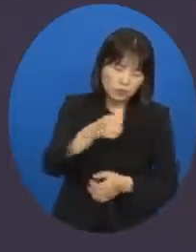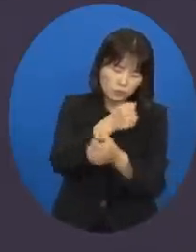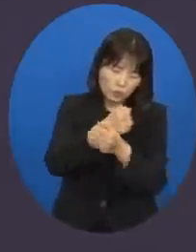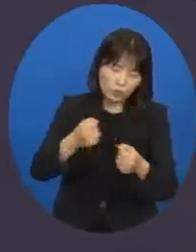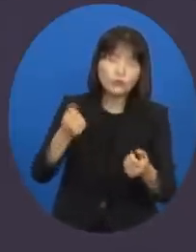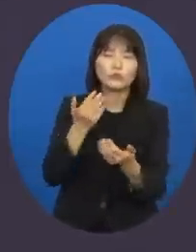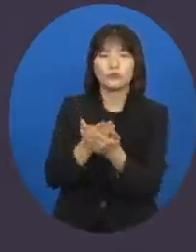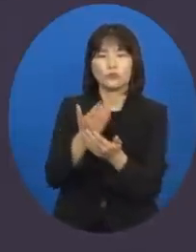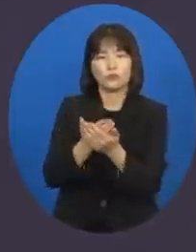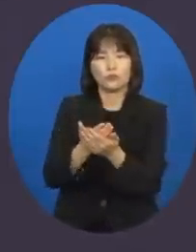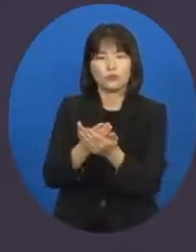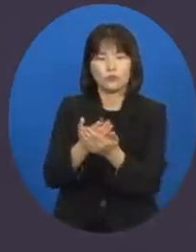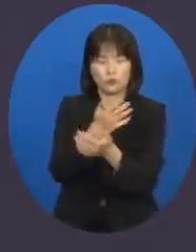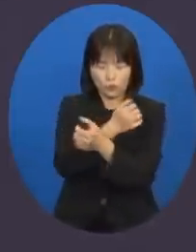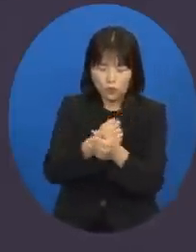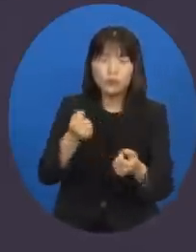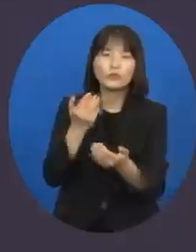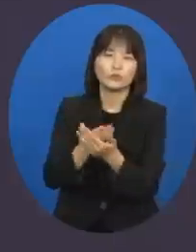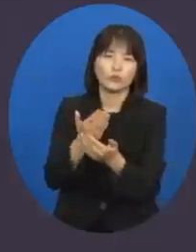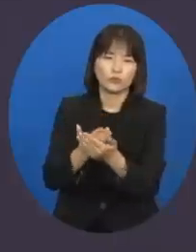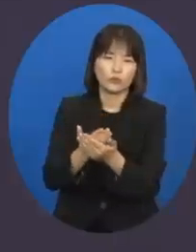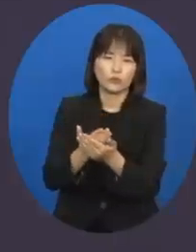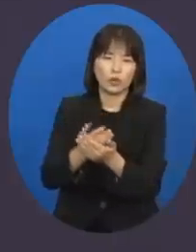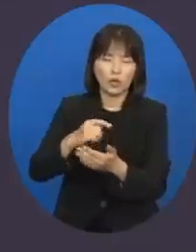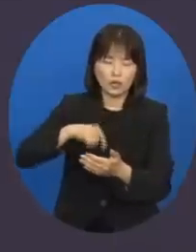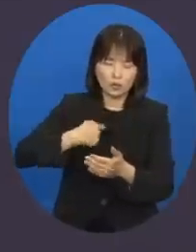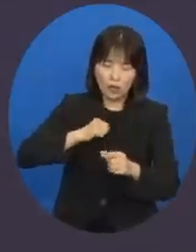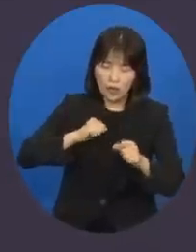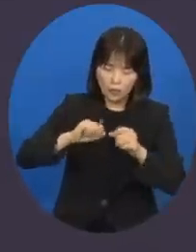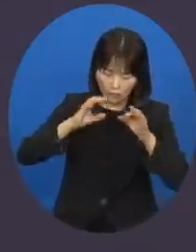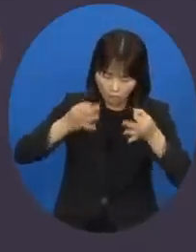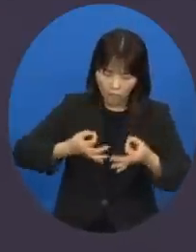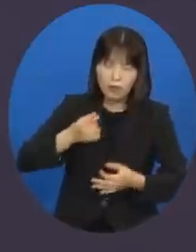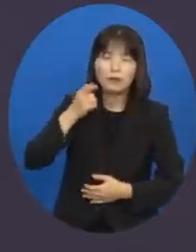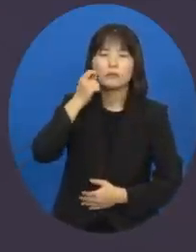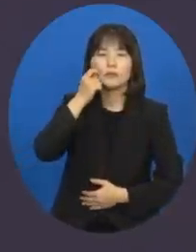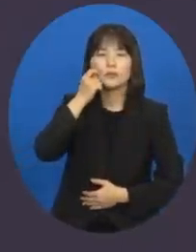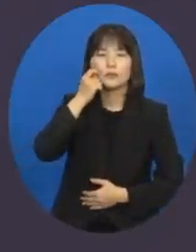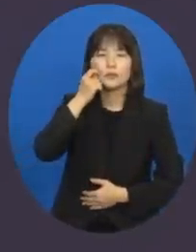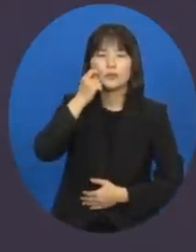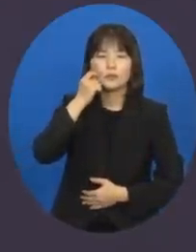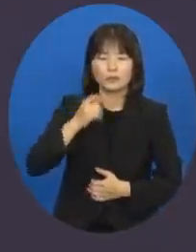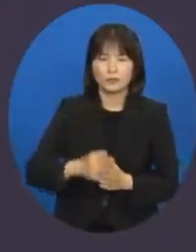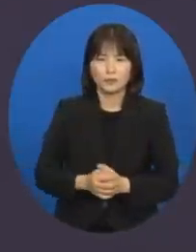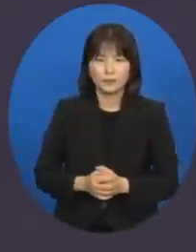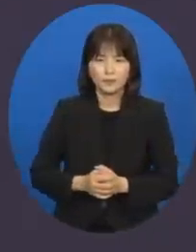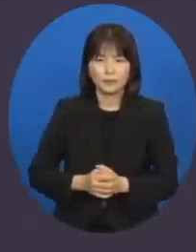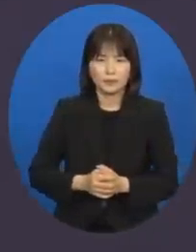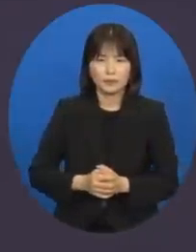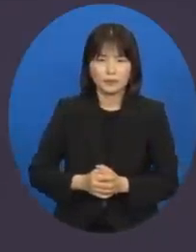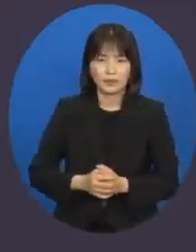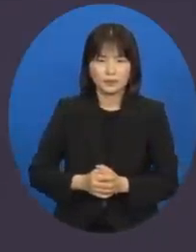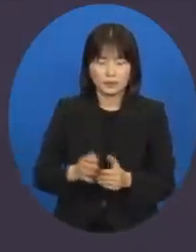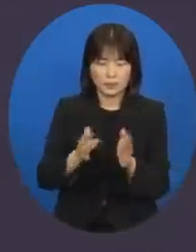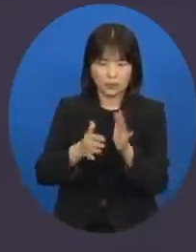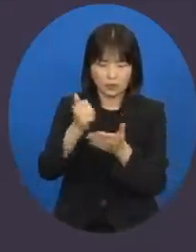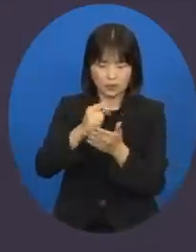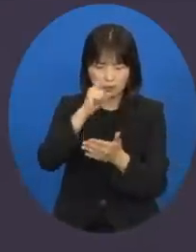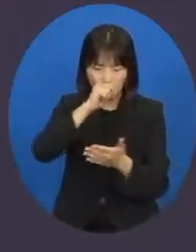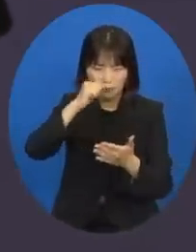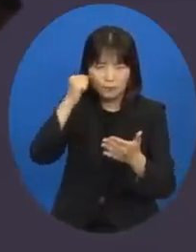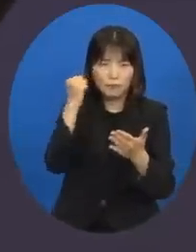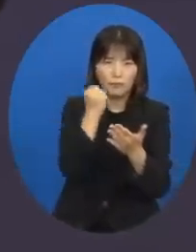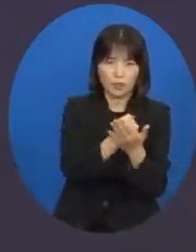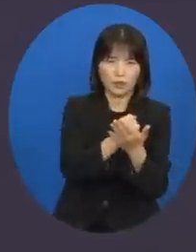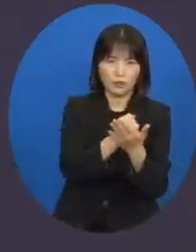주십시오. 용서해 주십시오. 자기들이 하는 것을 알지 못합니다. 지금 자신을 못 받고